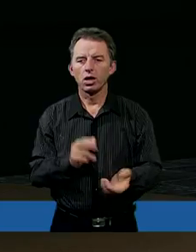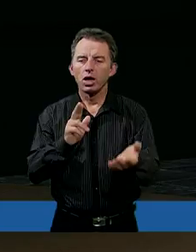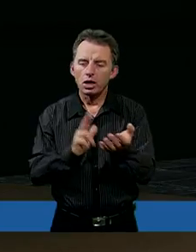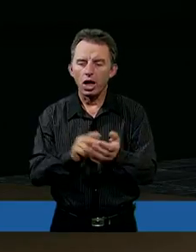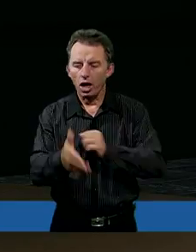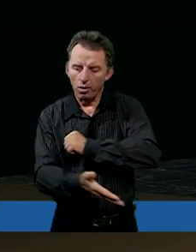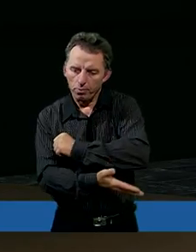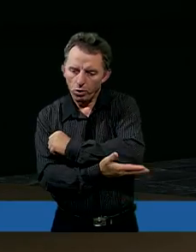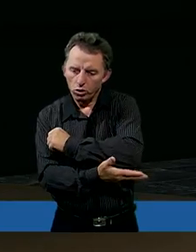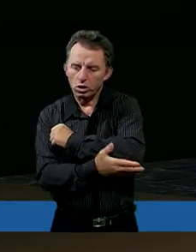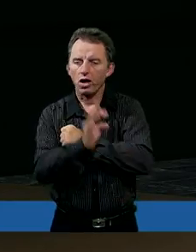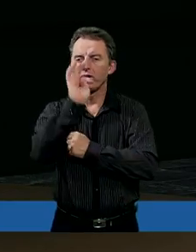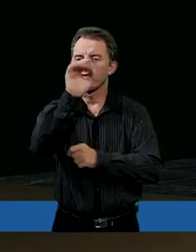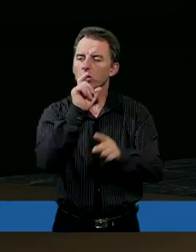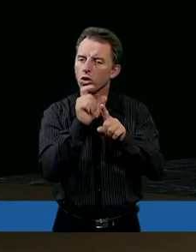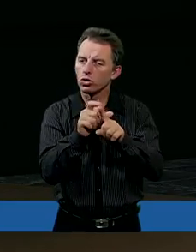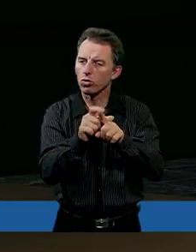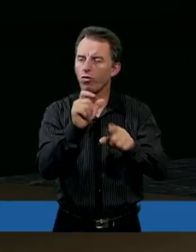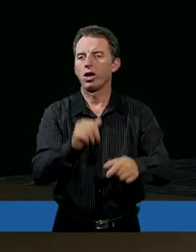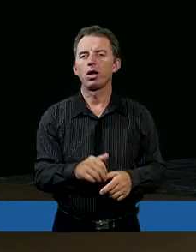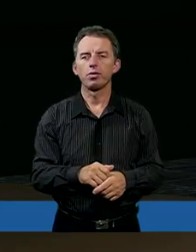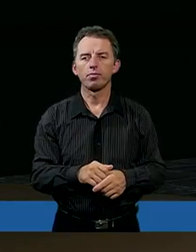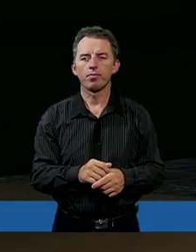na podstawie Twojego słowa.